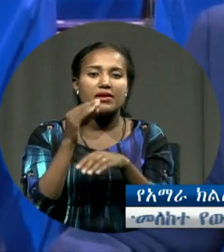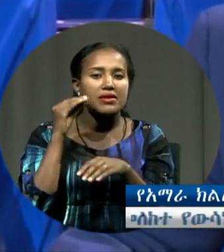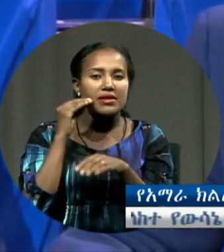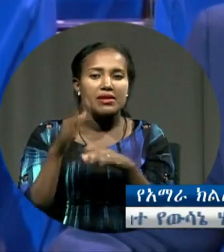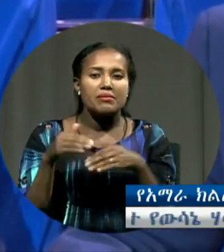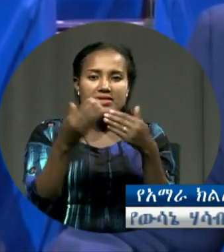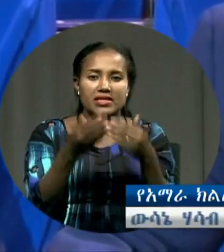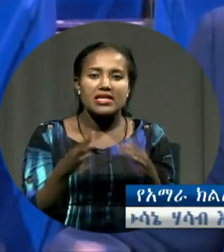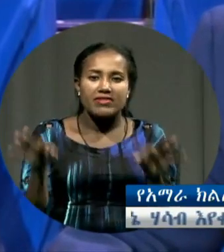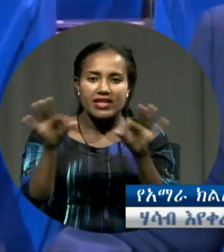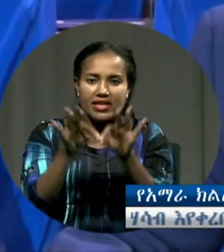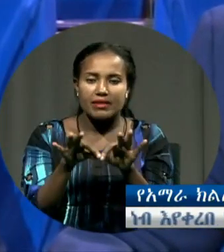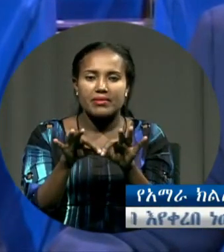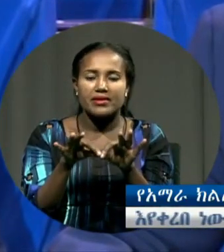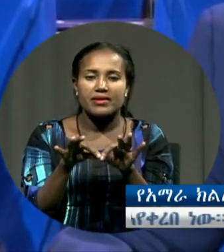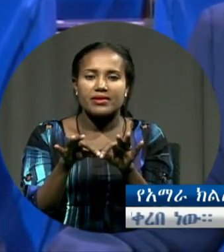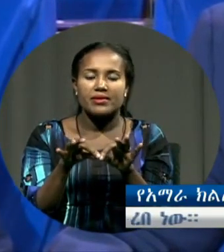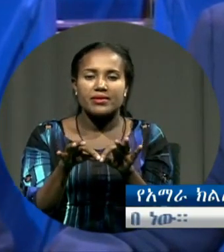መስጠት ያስፈለገበት